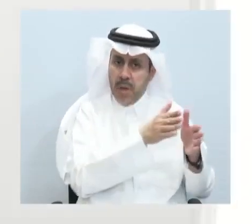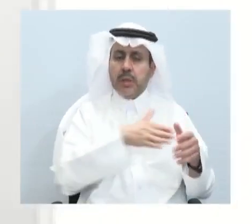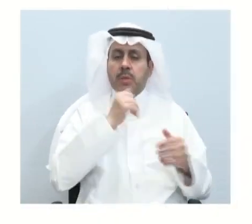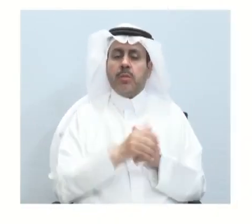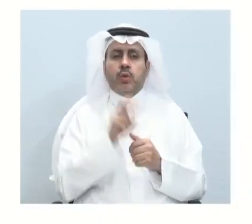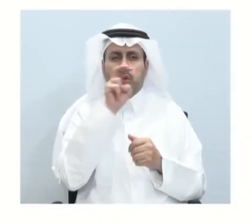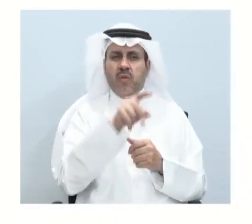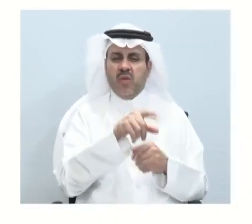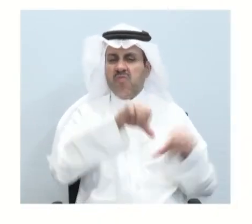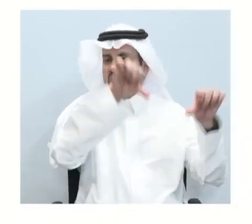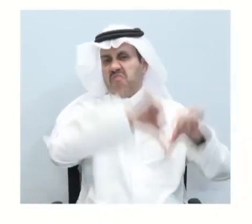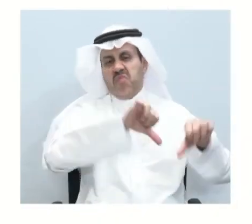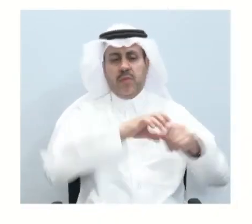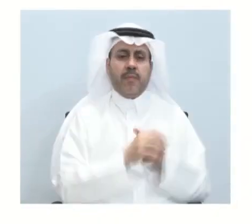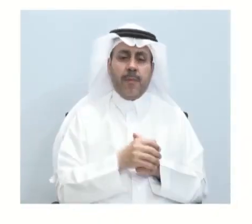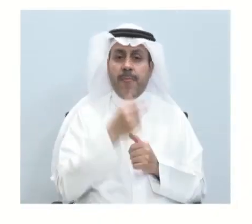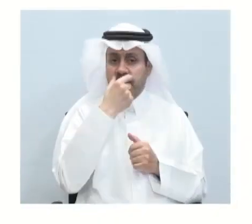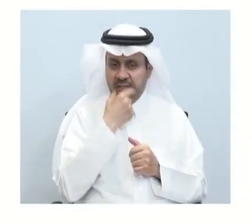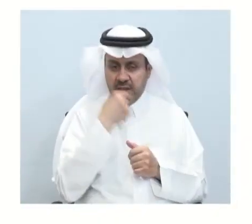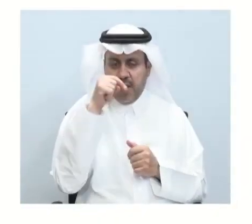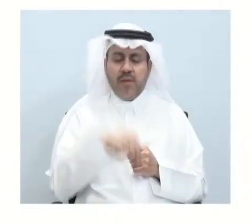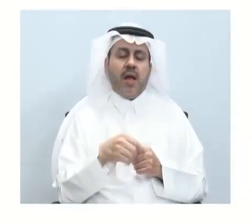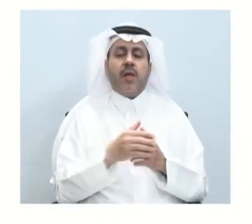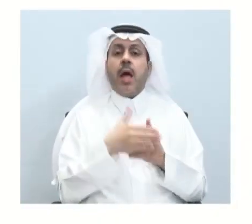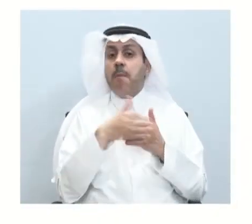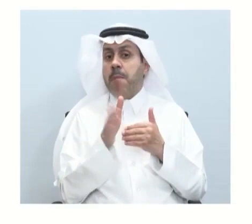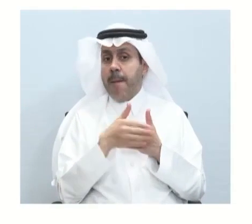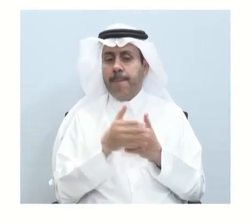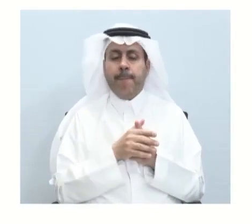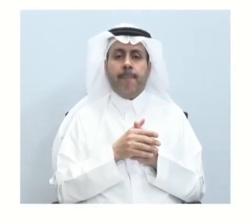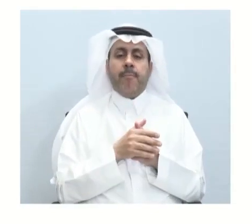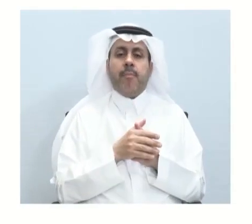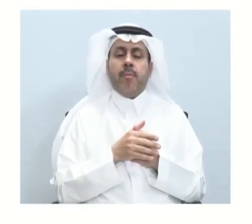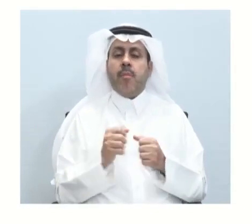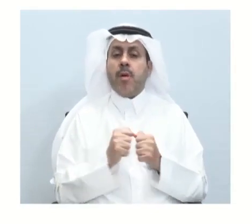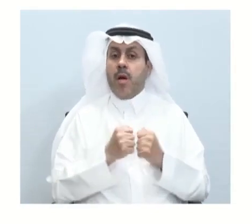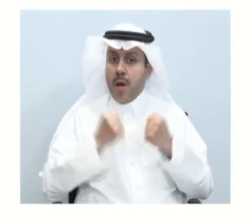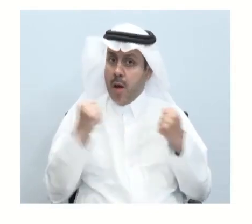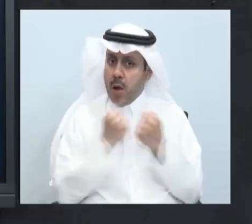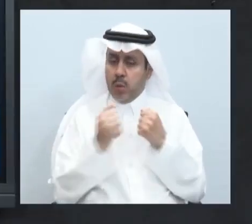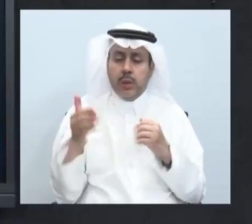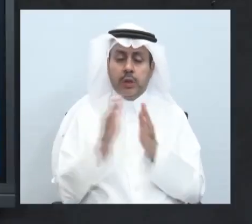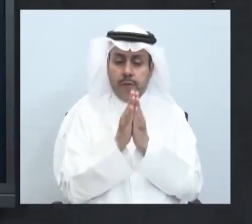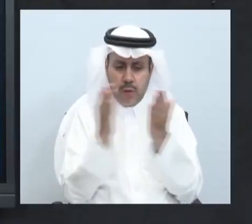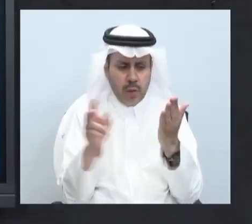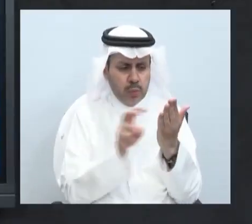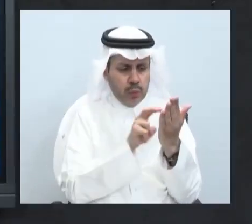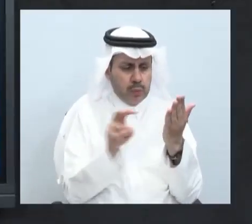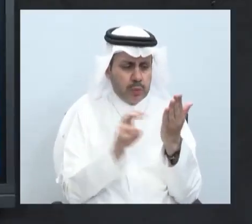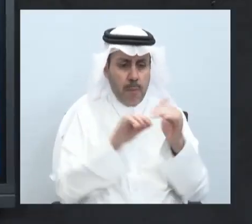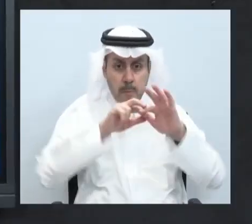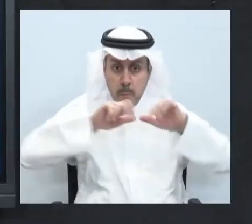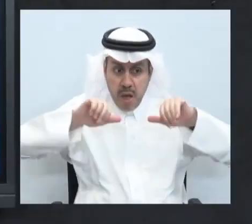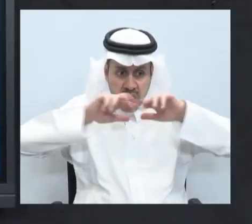حديث عن النبي صلى الله عليه وسلم في هذا الباب حاول اخي الطالب واختي الطالبه ان تعودوا لهذا الكتاب خاصه مع تيسر